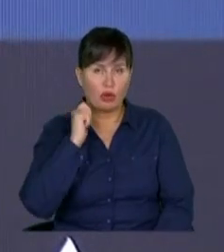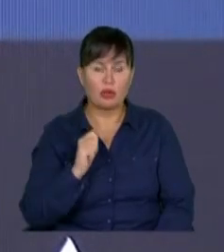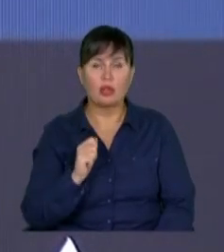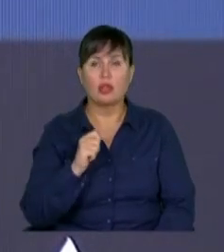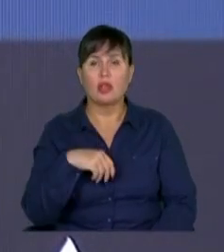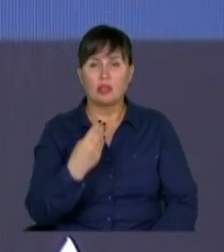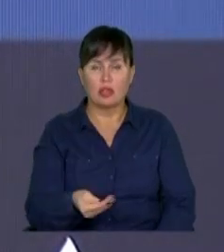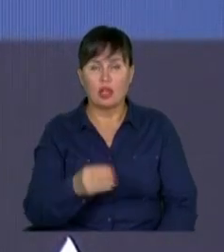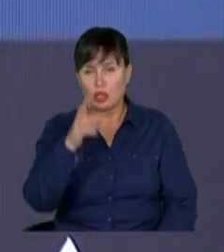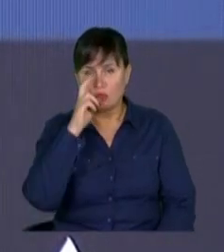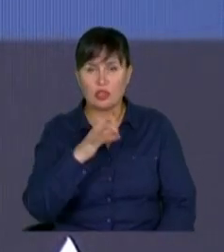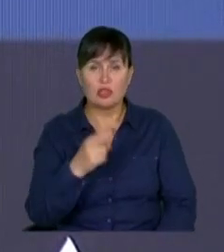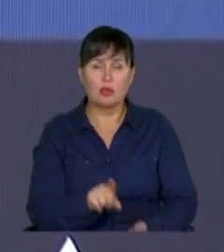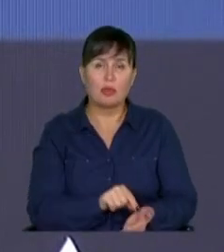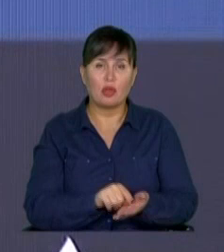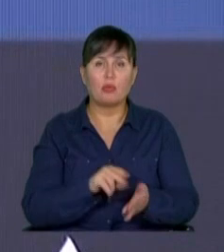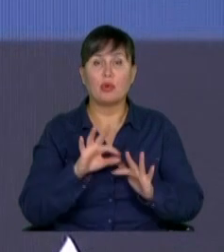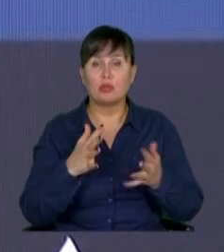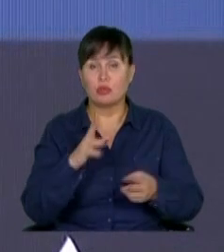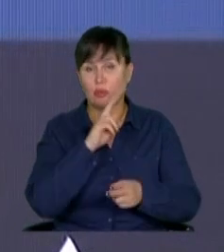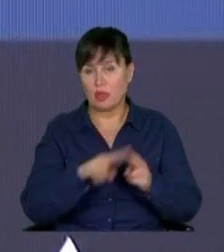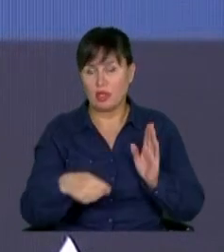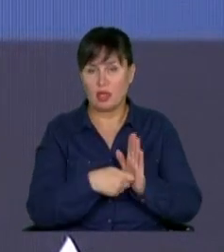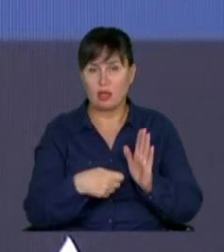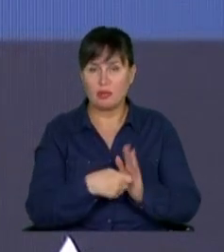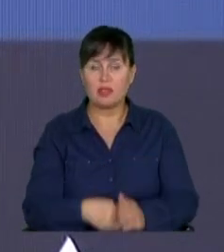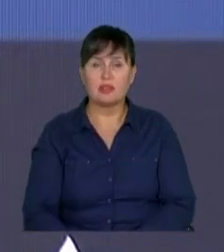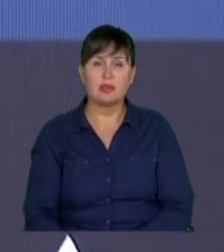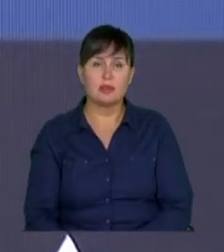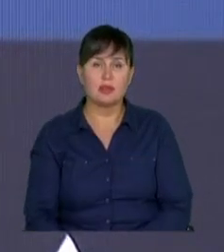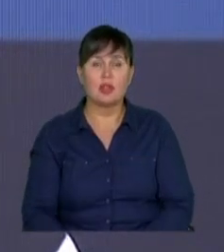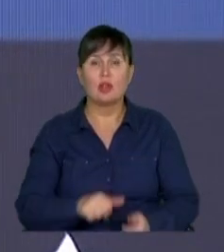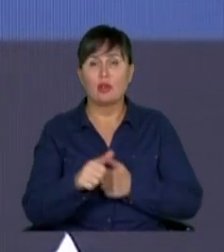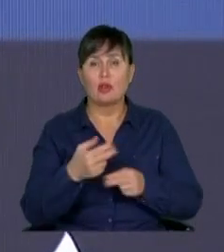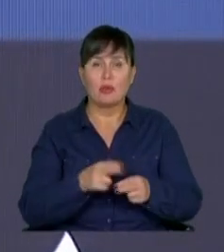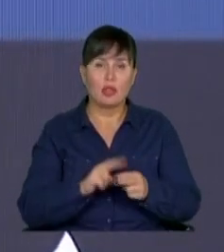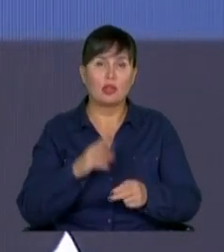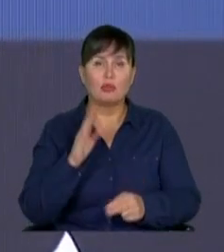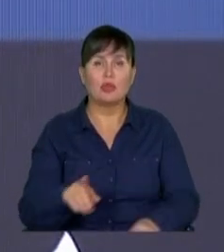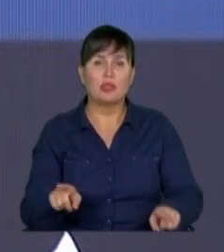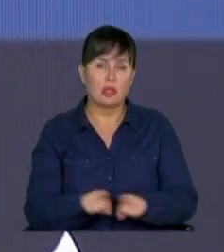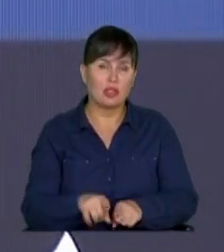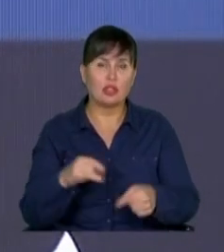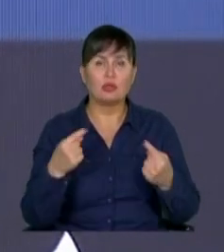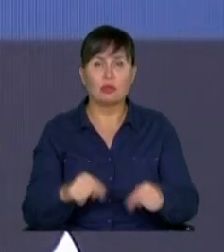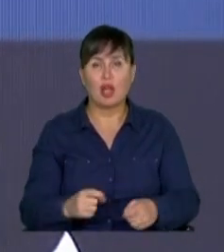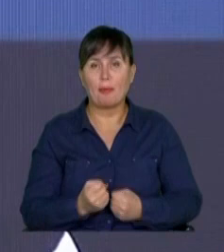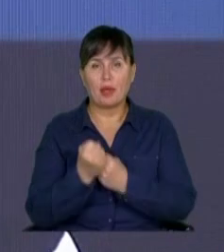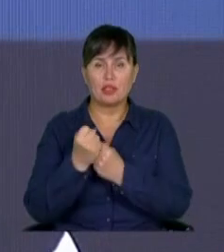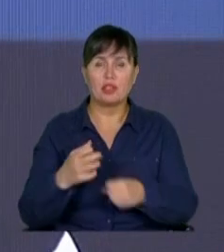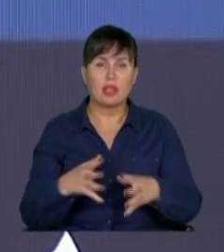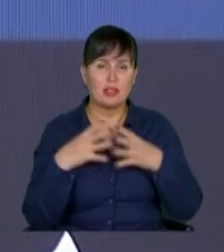назначено государственное социальное пособие по случаю потери кормильца. Помимо этого будет также и другая поддержка